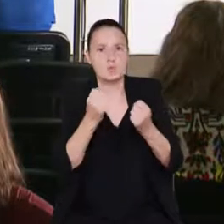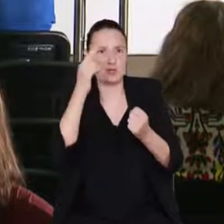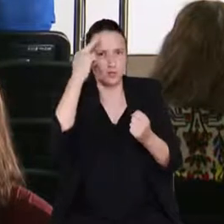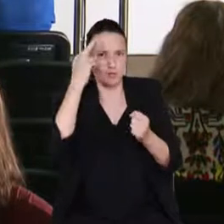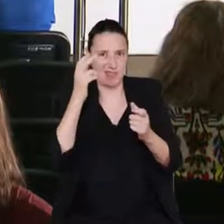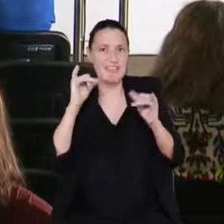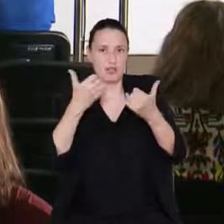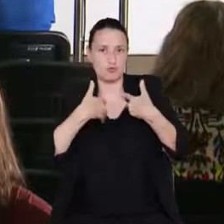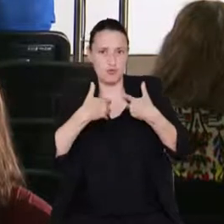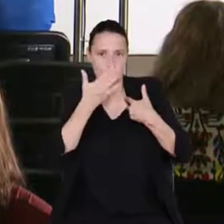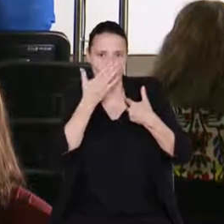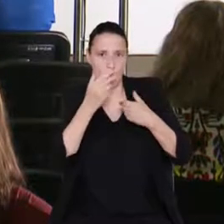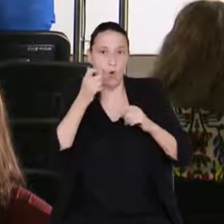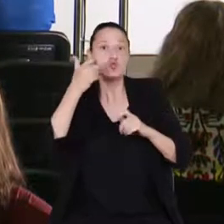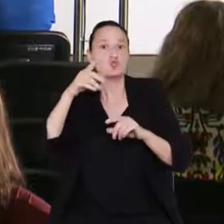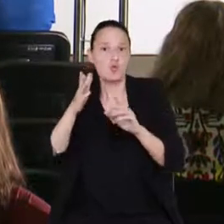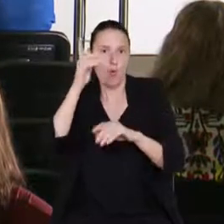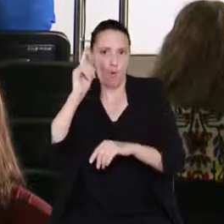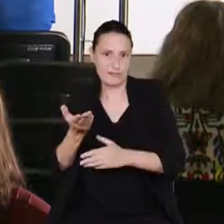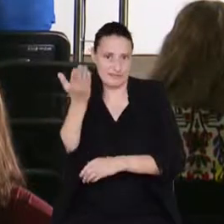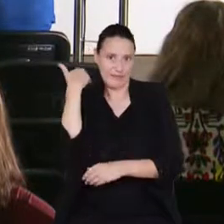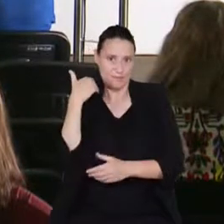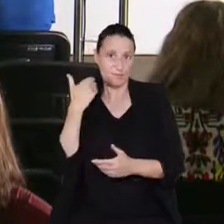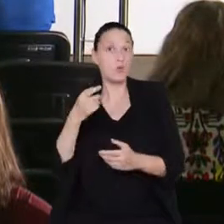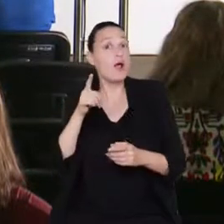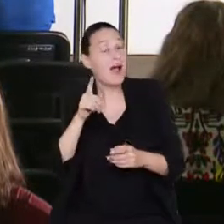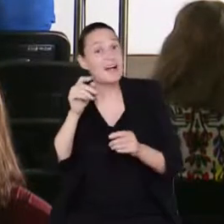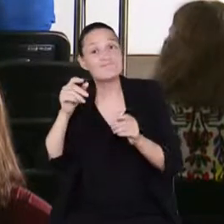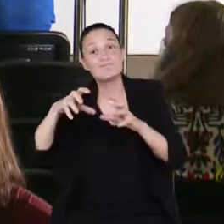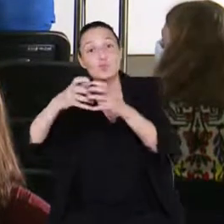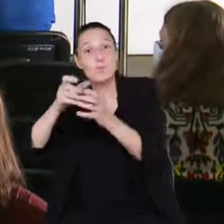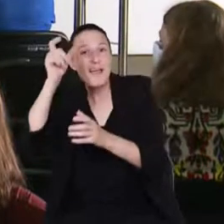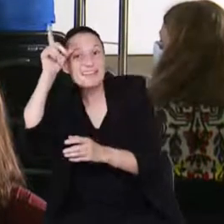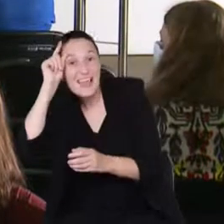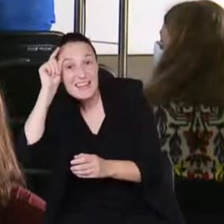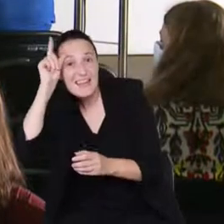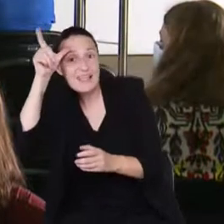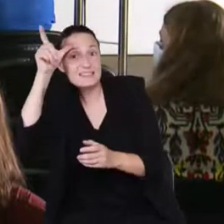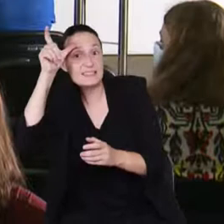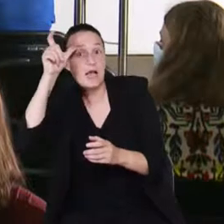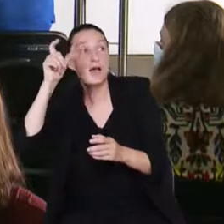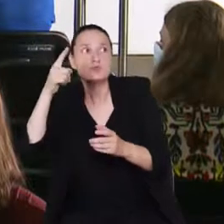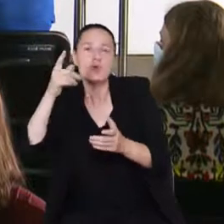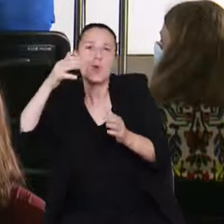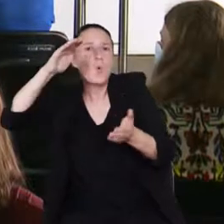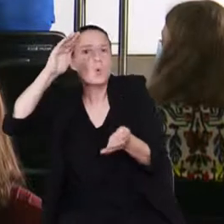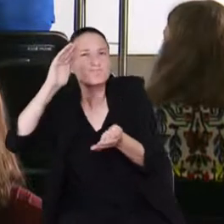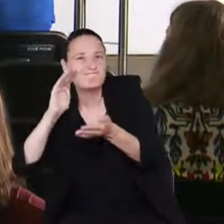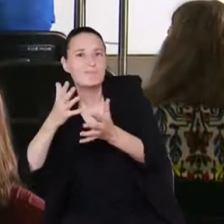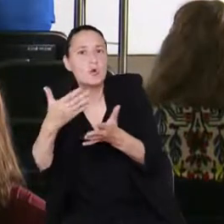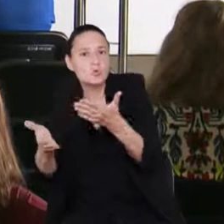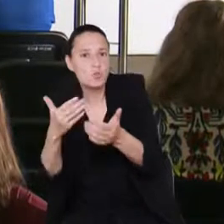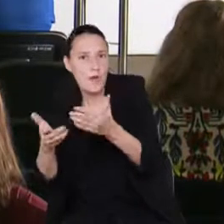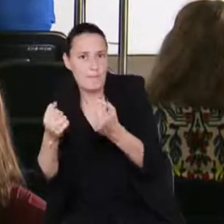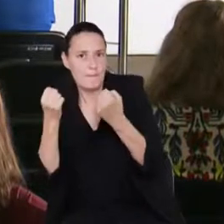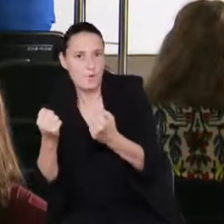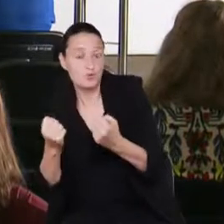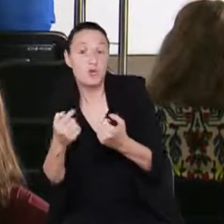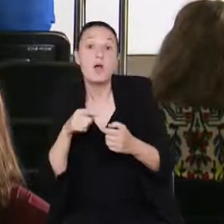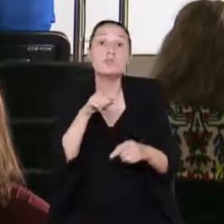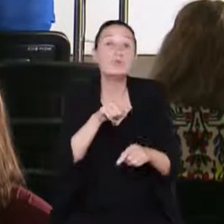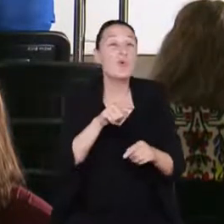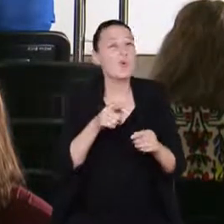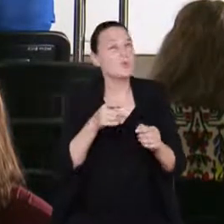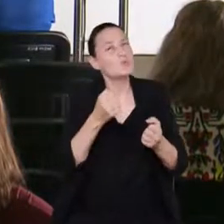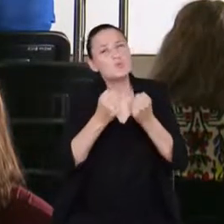sprzed 100 lat. Osłabło znaczenie inteligencji, zarówno jej pozycji społecznej, jak i siły oddziaływania. Tym trudniej więc zrozumieć, że kiedyś